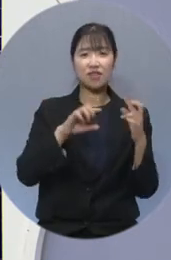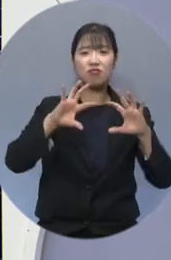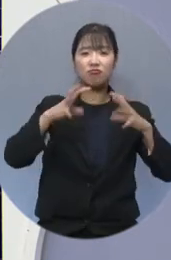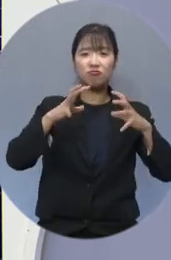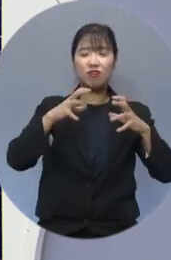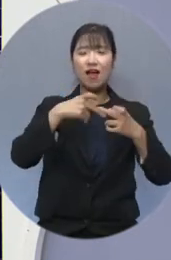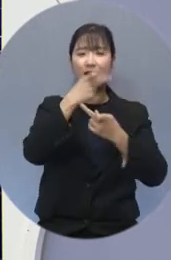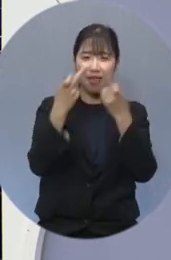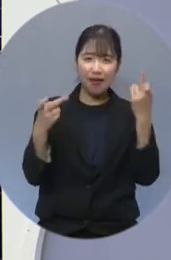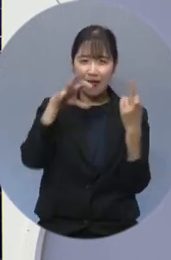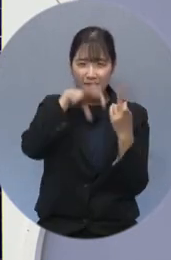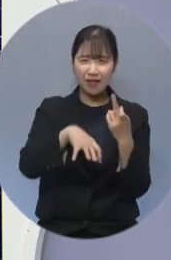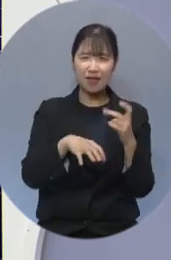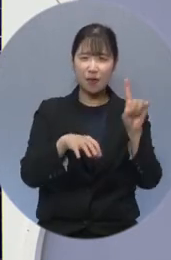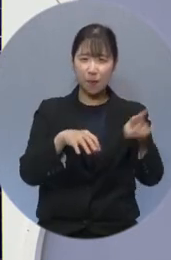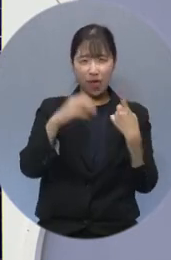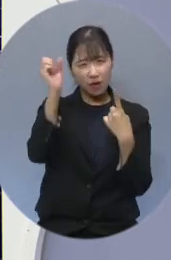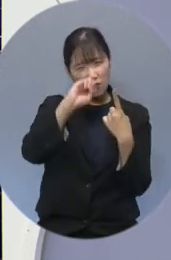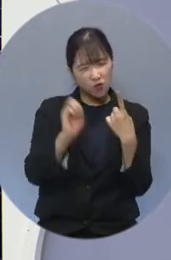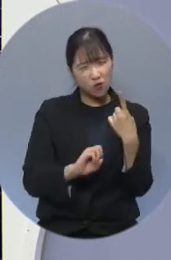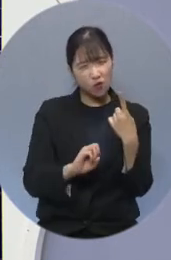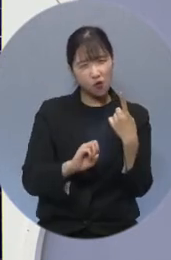국가 산림은 100% 다 이제